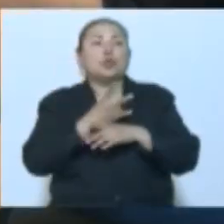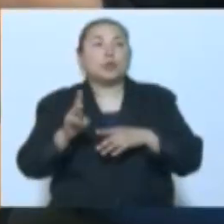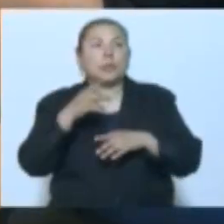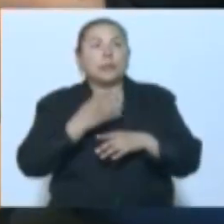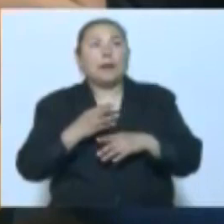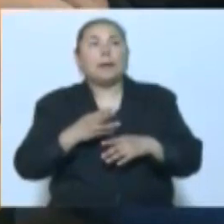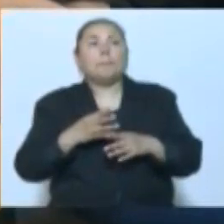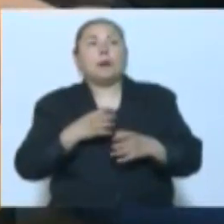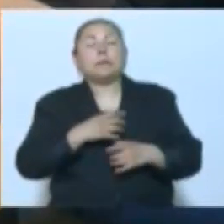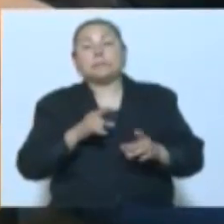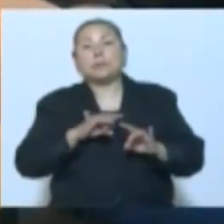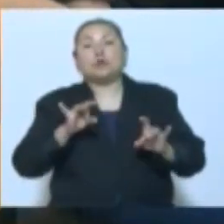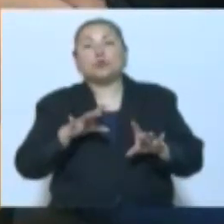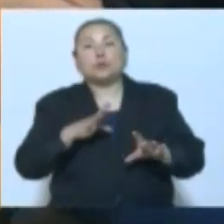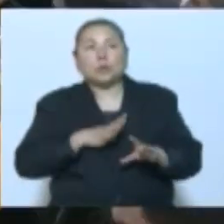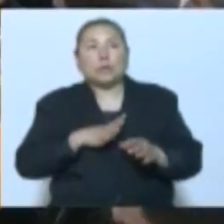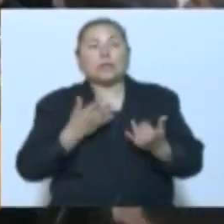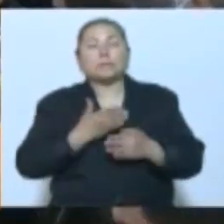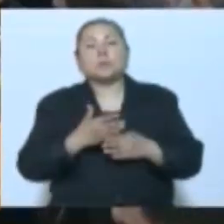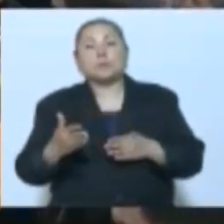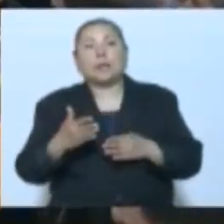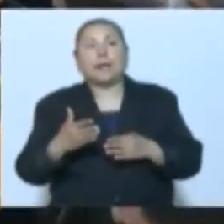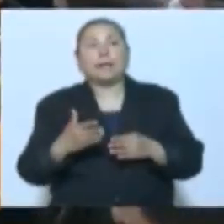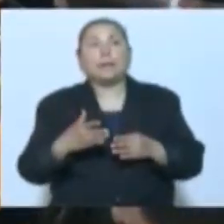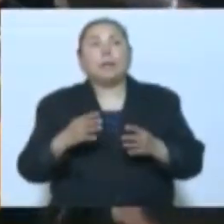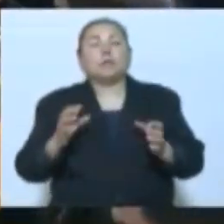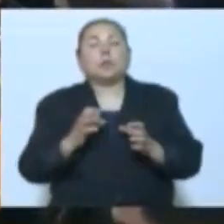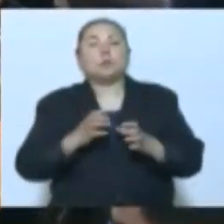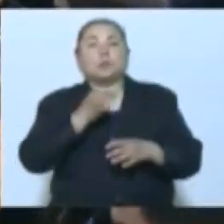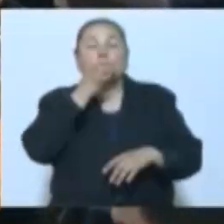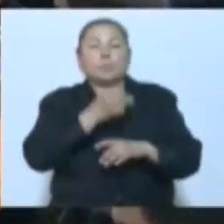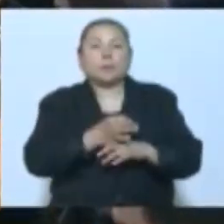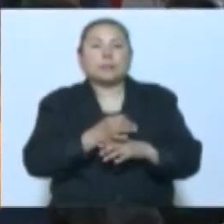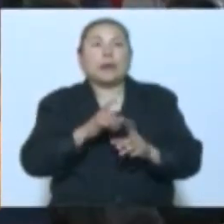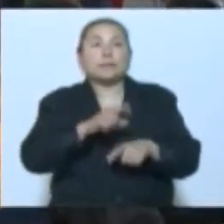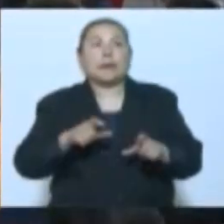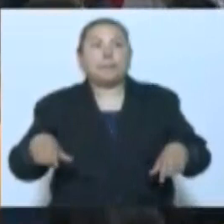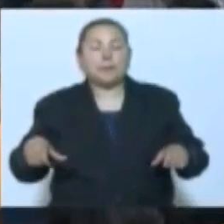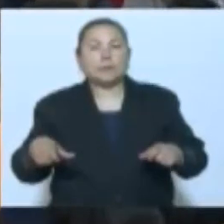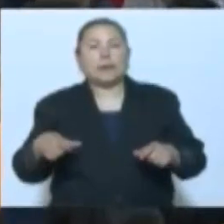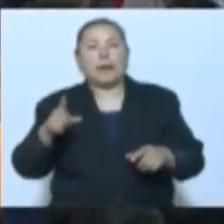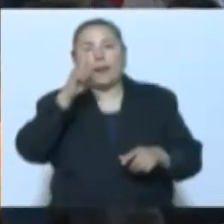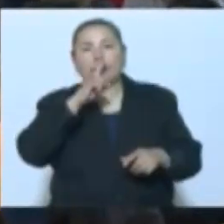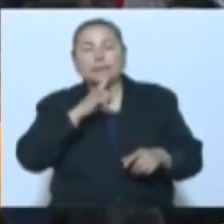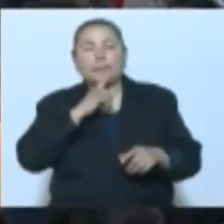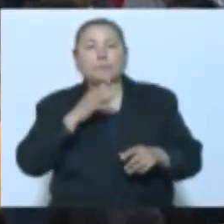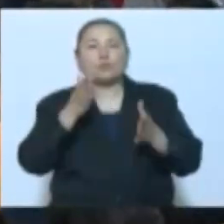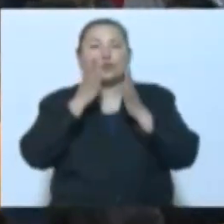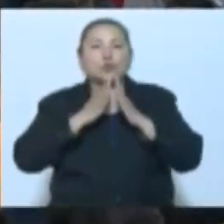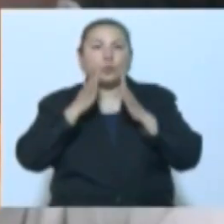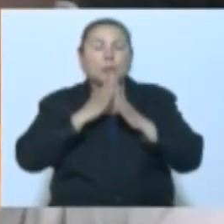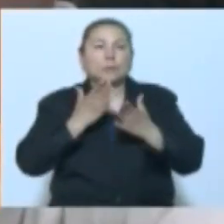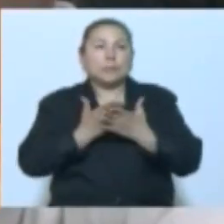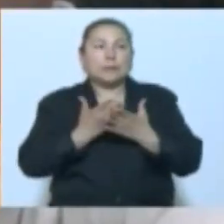мәні маңызы туралы сағаттап түсіндірді. Содан соң жамағаттың түрлі сұрақтарына жауап берілді. Азаматтарға Рамазан айынан кейінгі мұсылманның сипаты